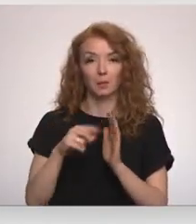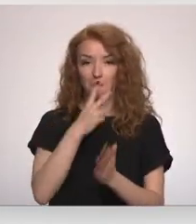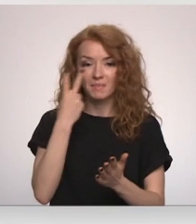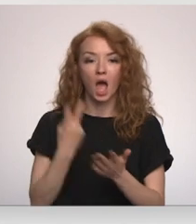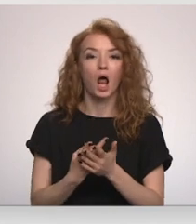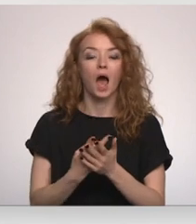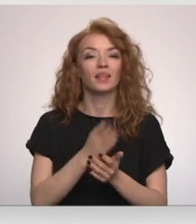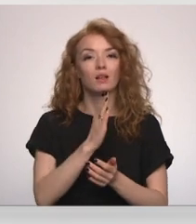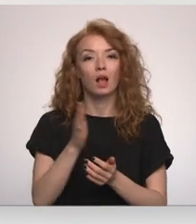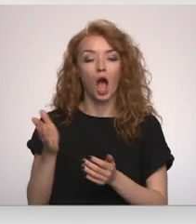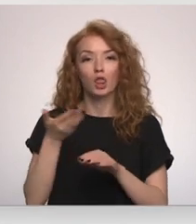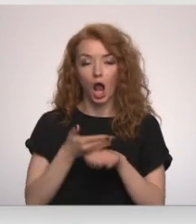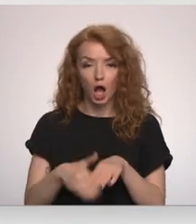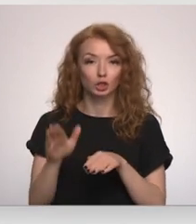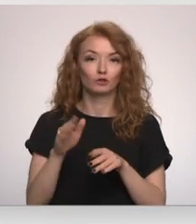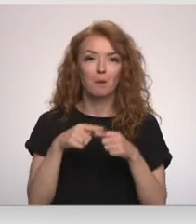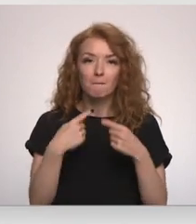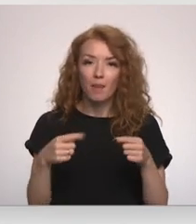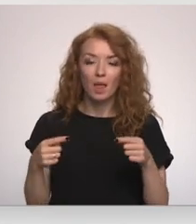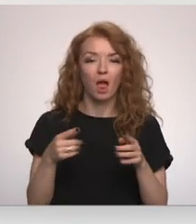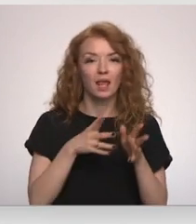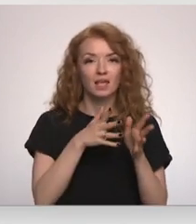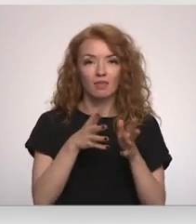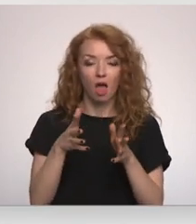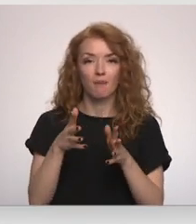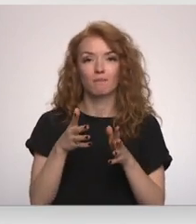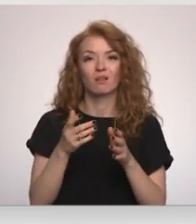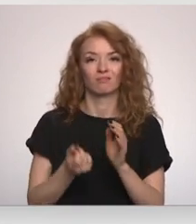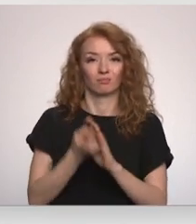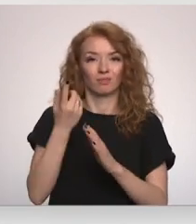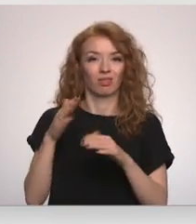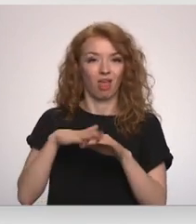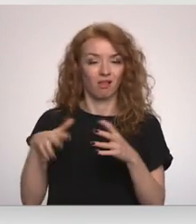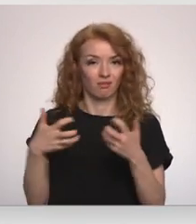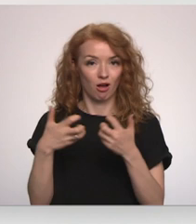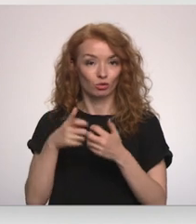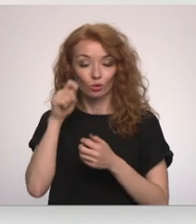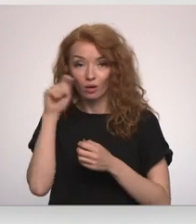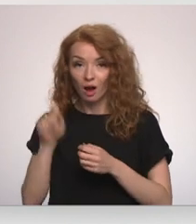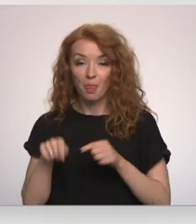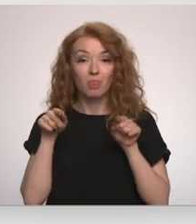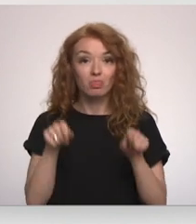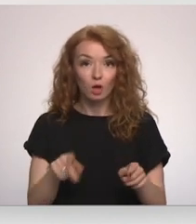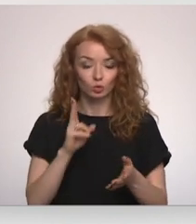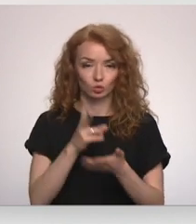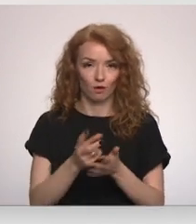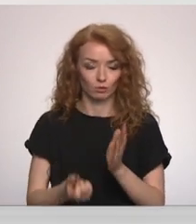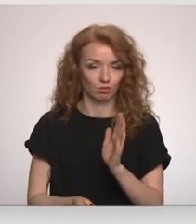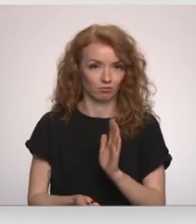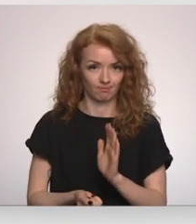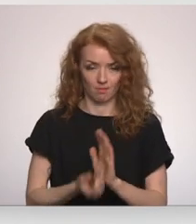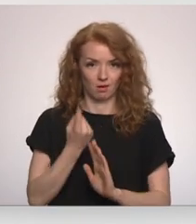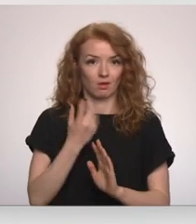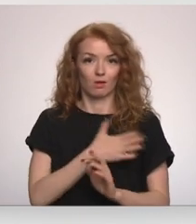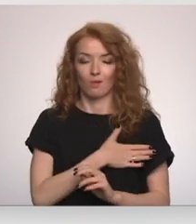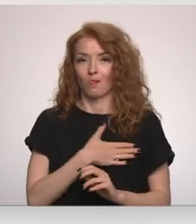pierādīt katra atsevišķa materiāla ietekmi no kara darbības. Nu, un tas uzdevums kļūst par ļoti